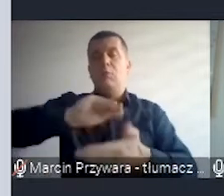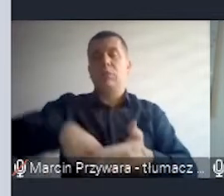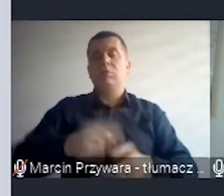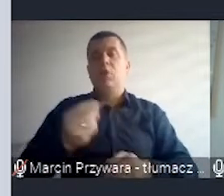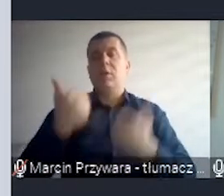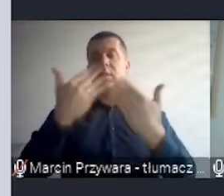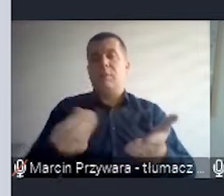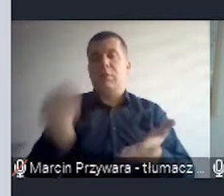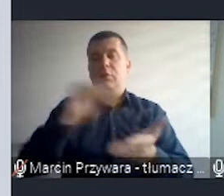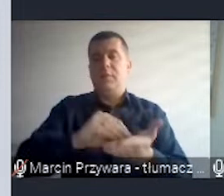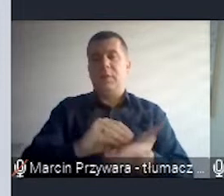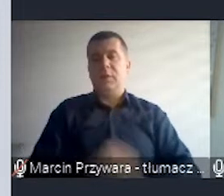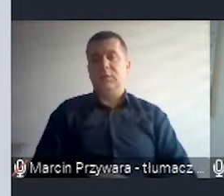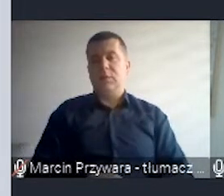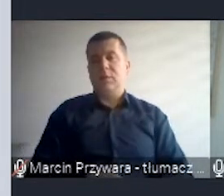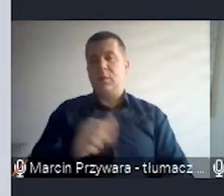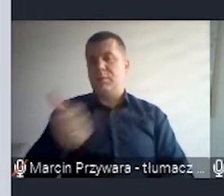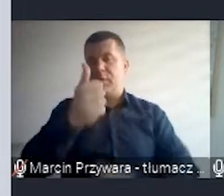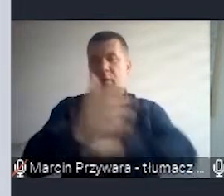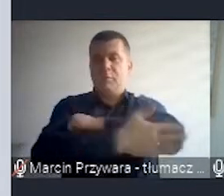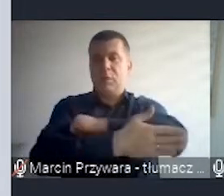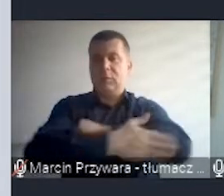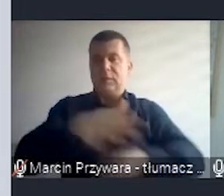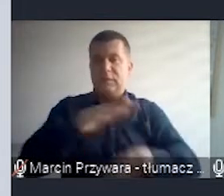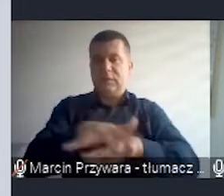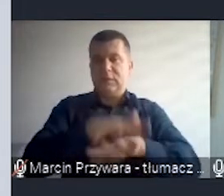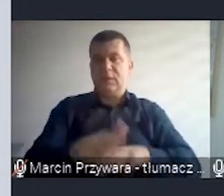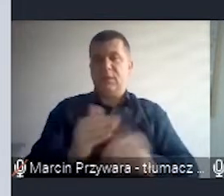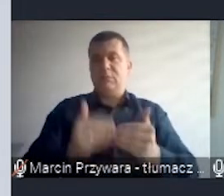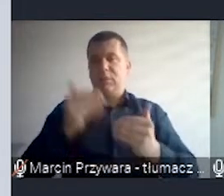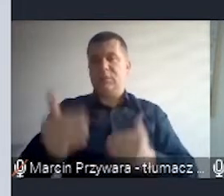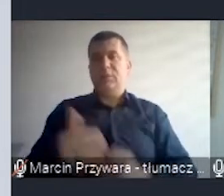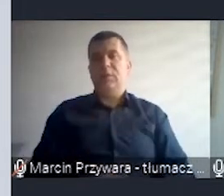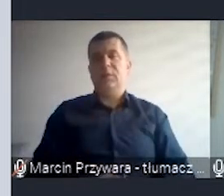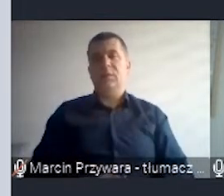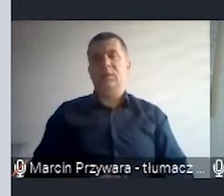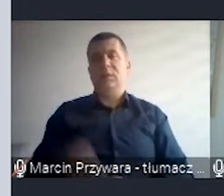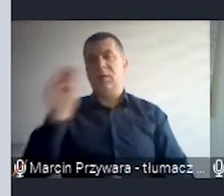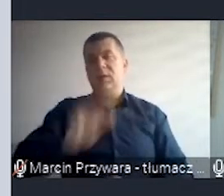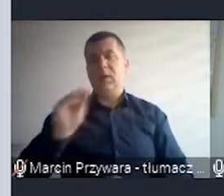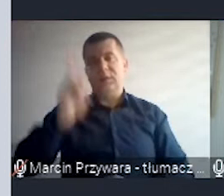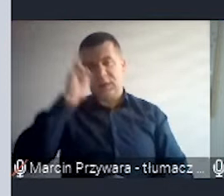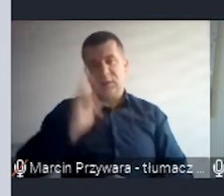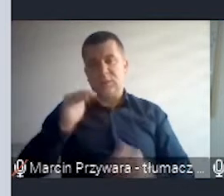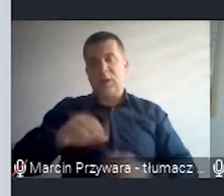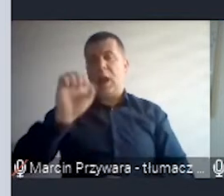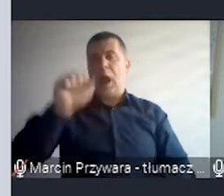dofinansowanie. To jest taki pierwszy podstawowy system. Poza tym możecie być kontrolowani przez instytucję